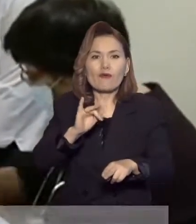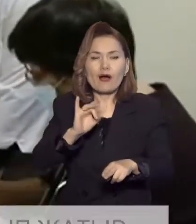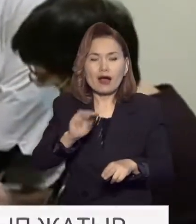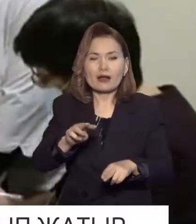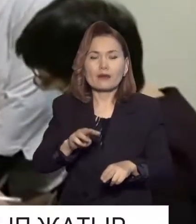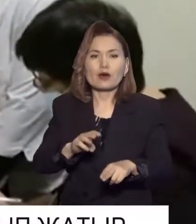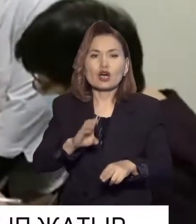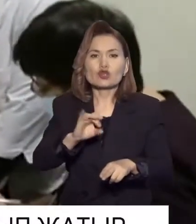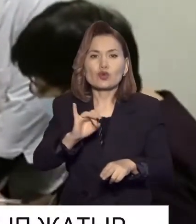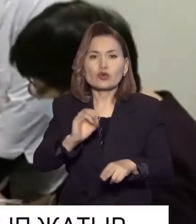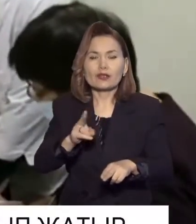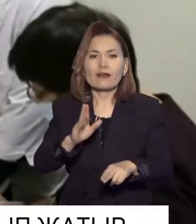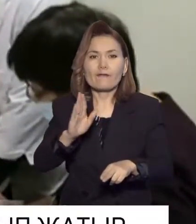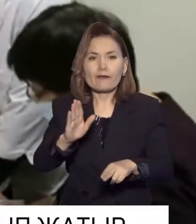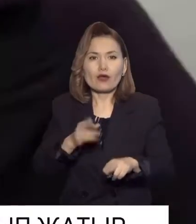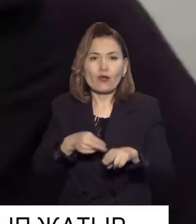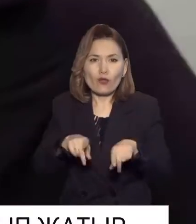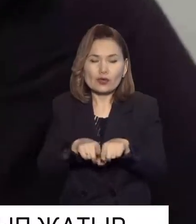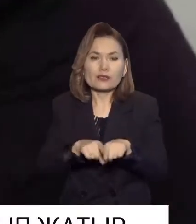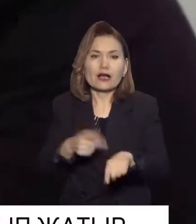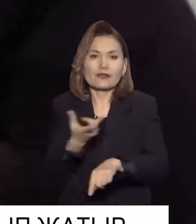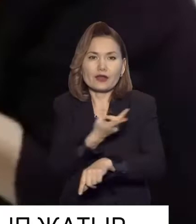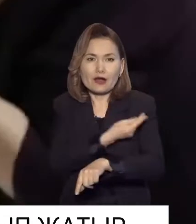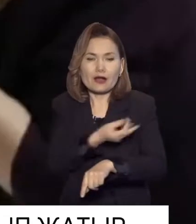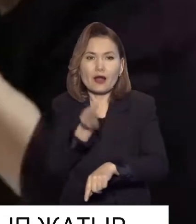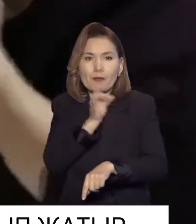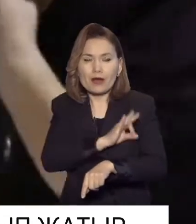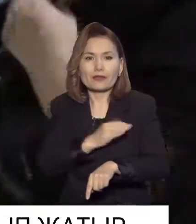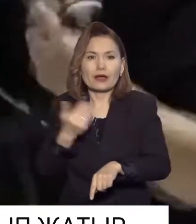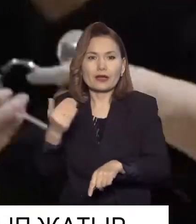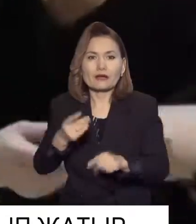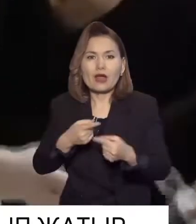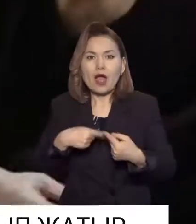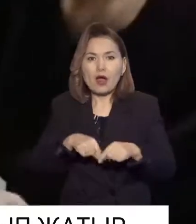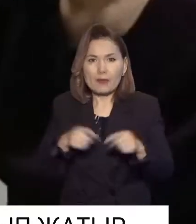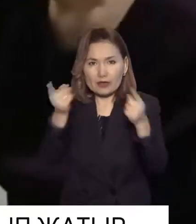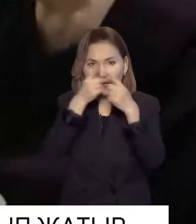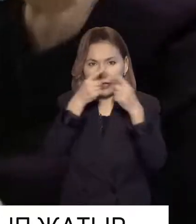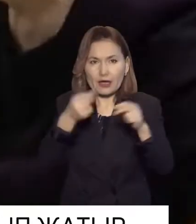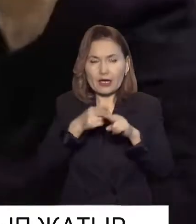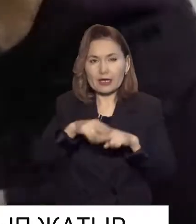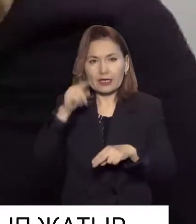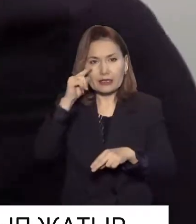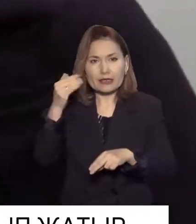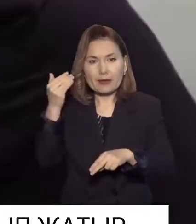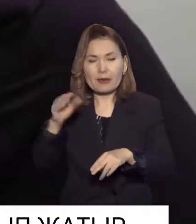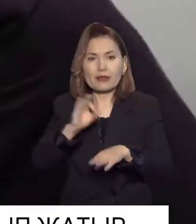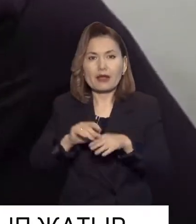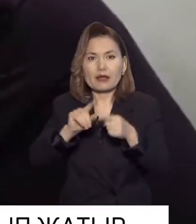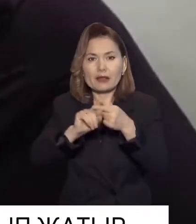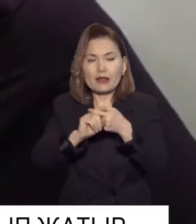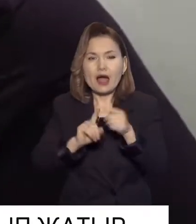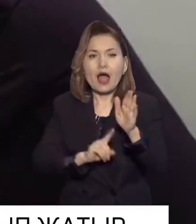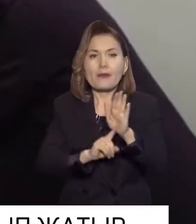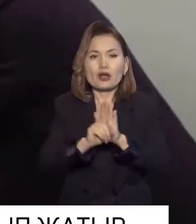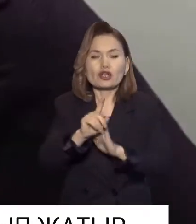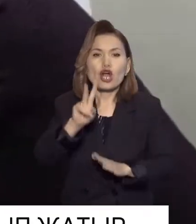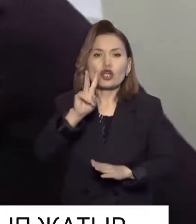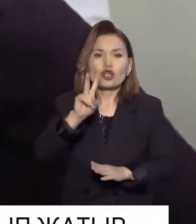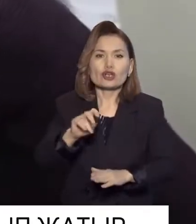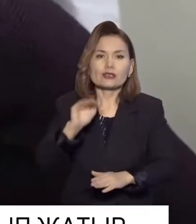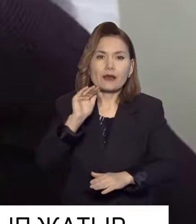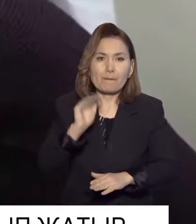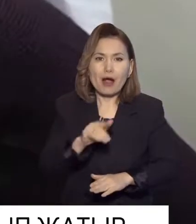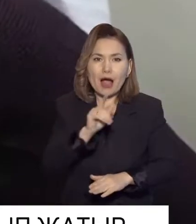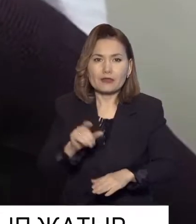Pfizer және AstraZeneca екпелер салынады. Ақштағы Джонс Хопкинс университетінің есебінше Қырғызстанда пандемия басталғалы